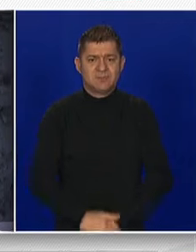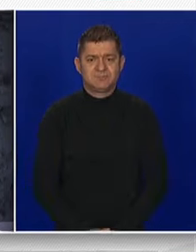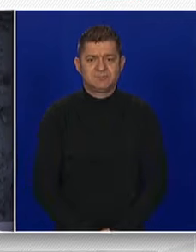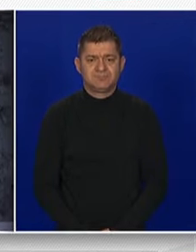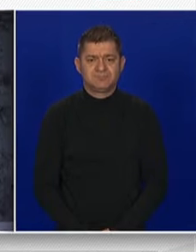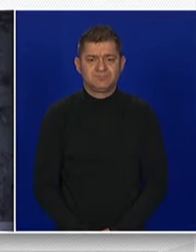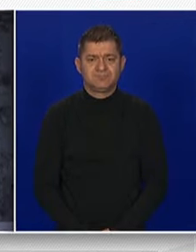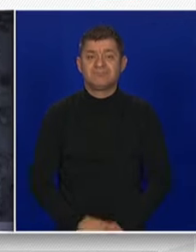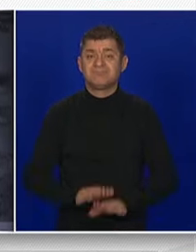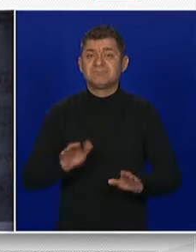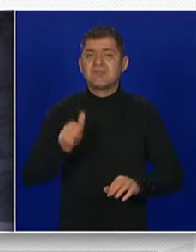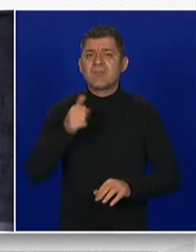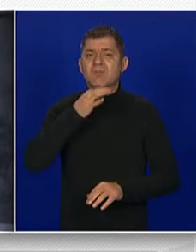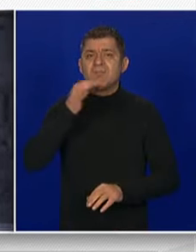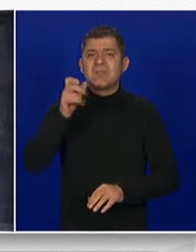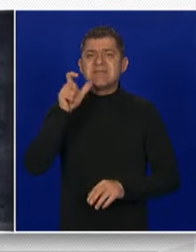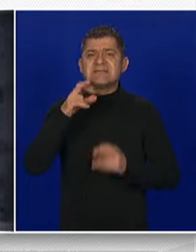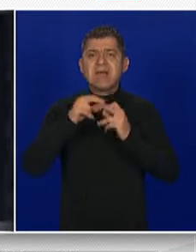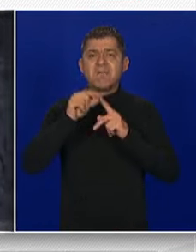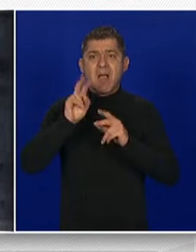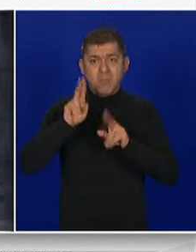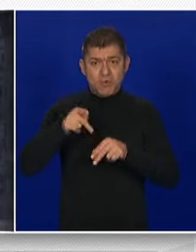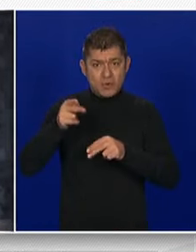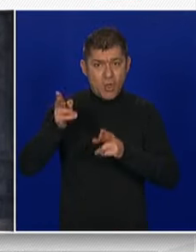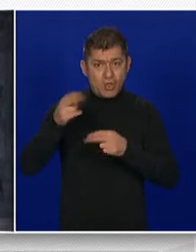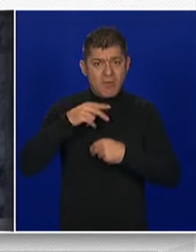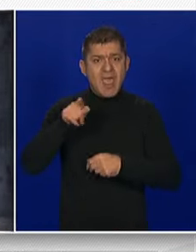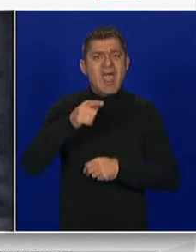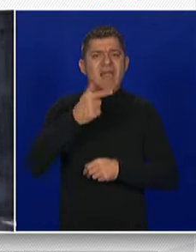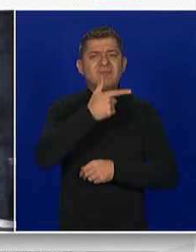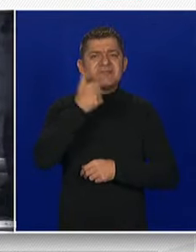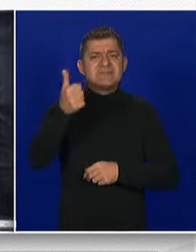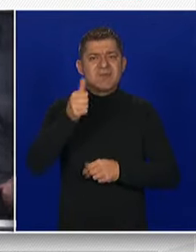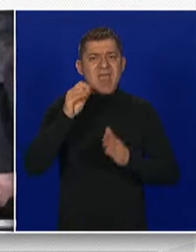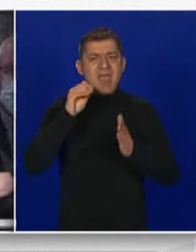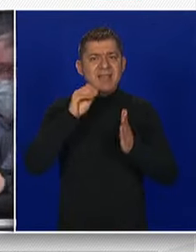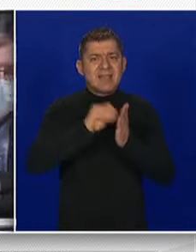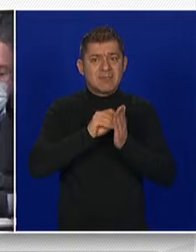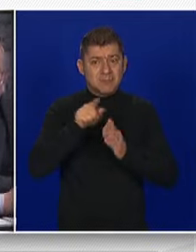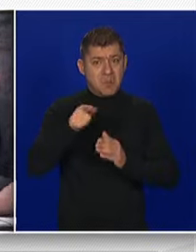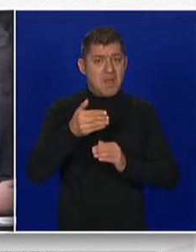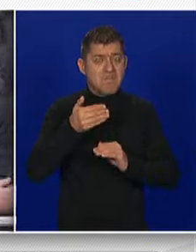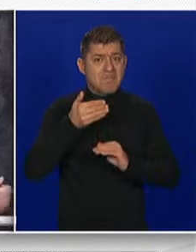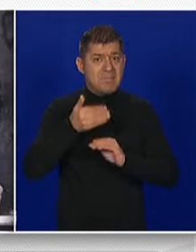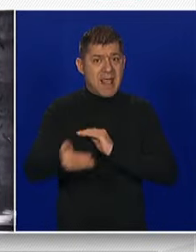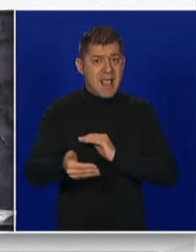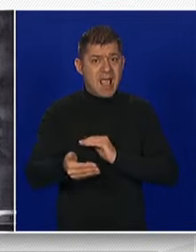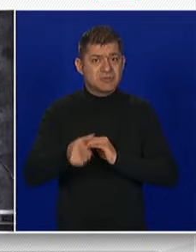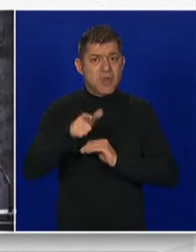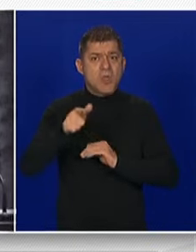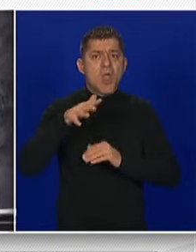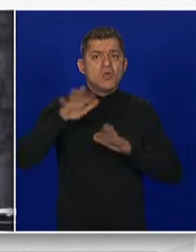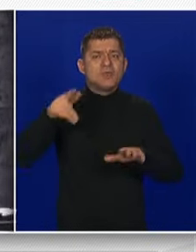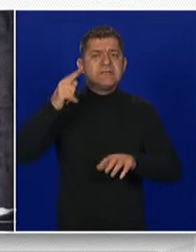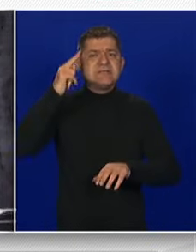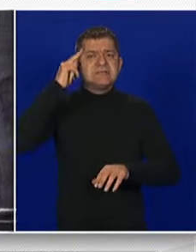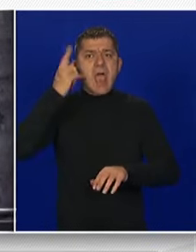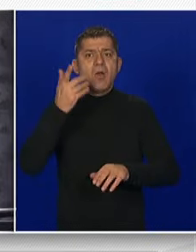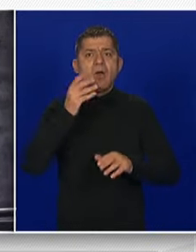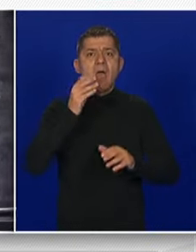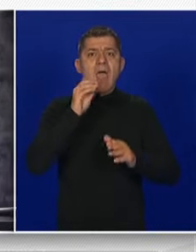Može samo gospodin Capak odgovoriti na ono pitanje, je li 21. prekasno malo da građani saznaju, dakle to je samo nekoliko dana